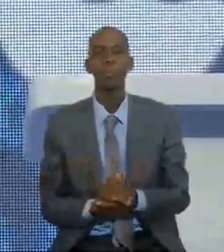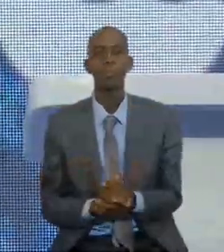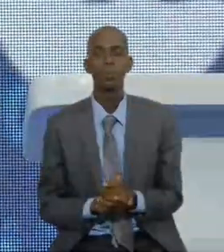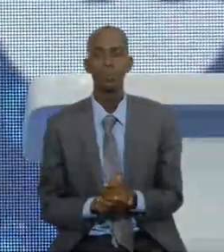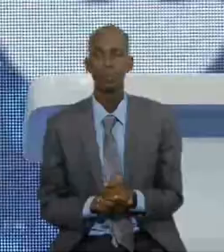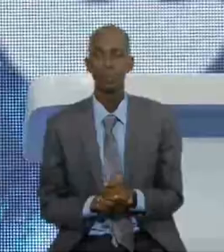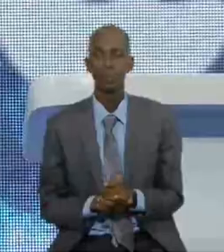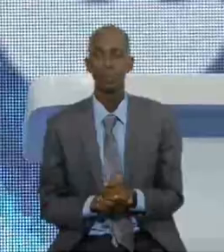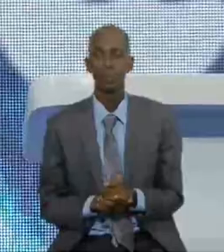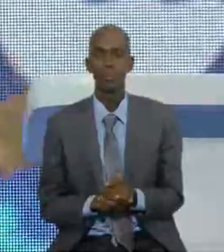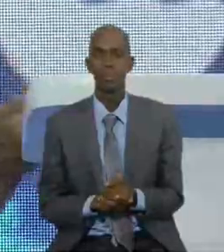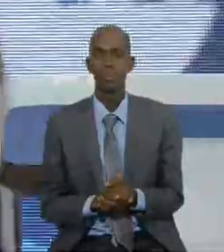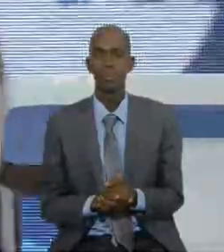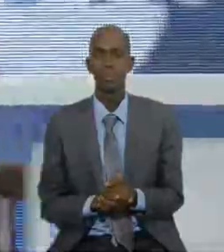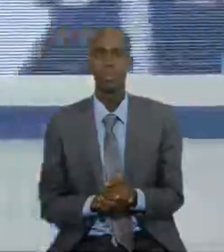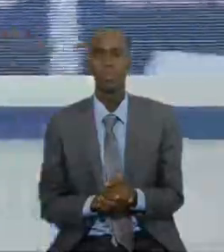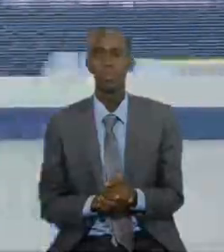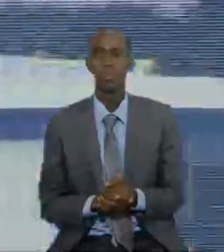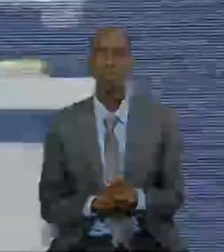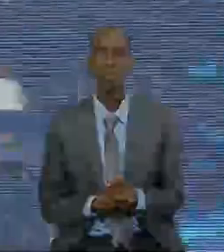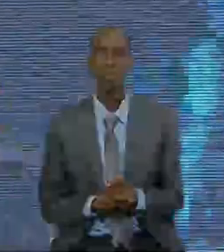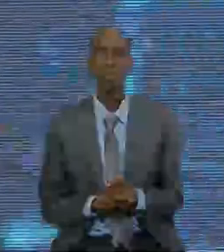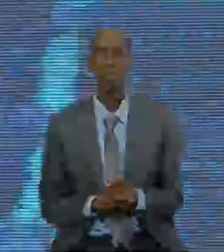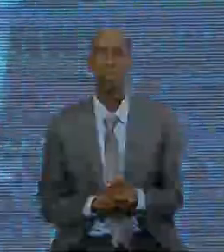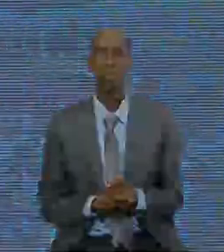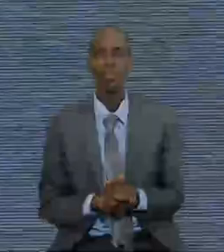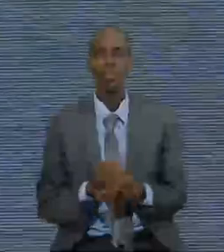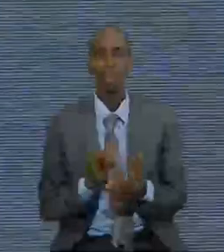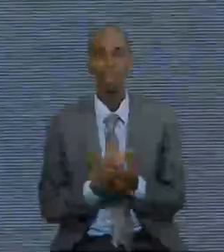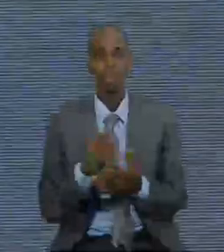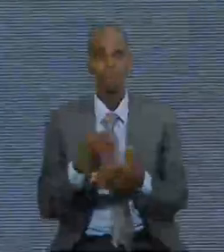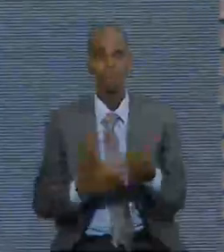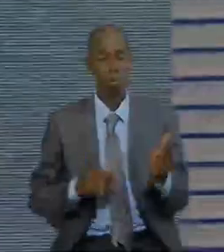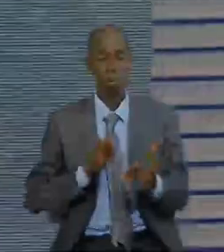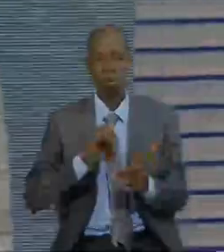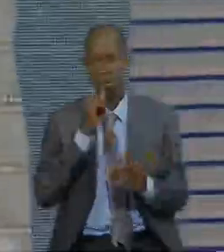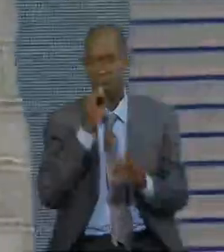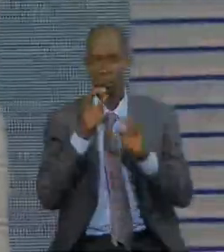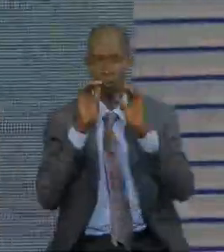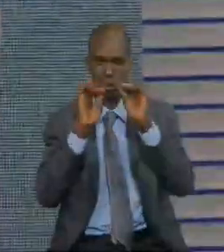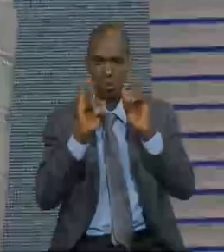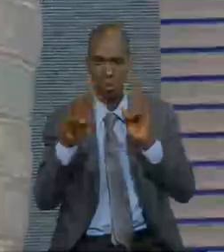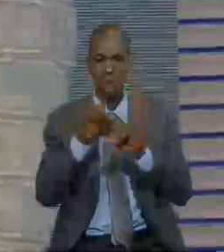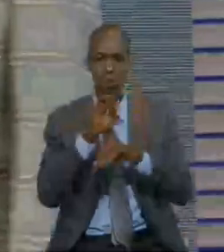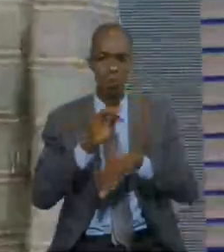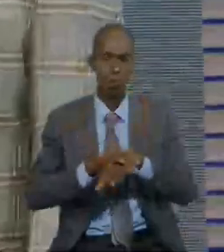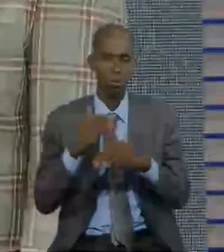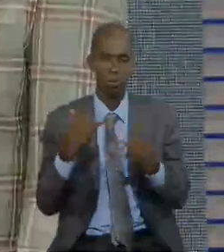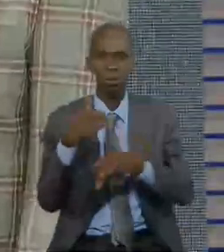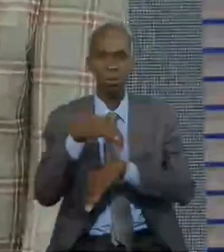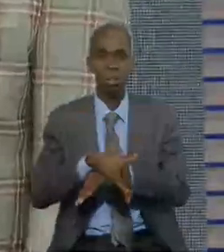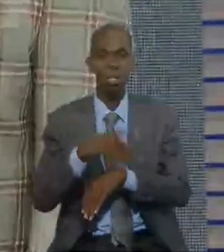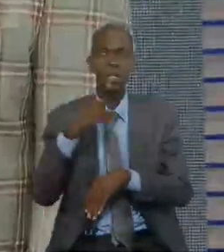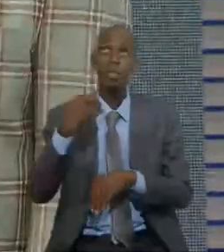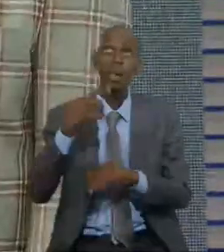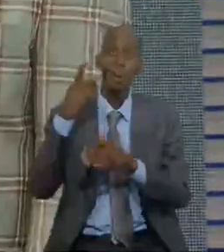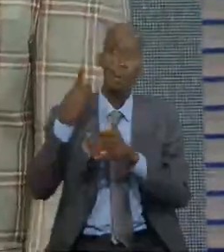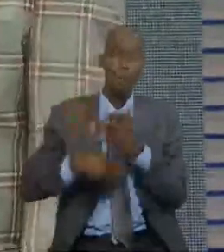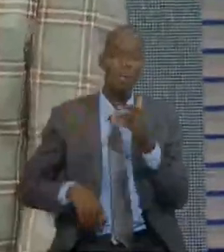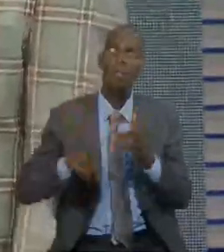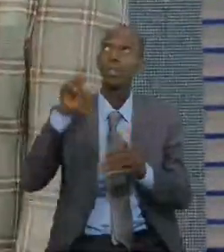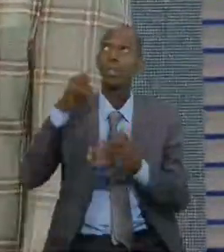il a dû satisfaire exigence du Père céleste que personne d'autre ne pouvait faire c'est de ça que je parle